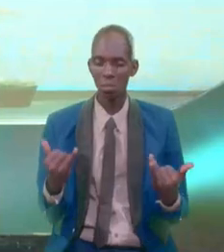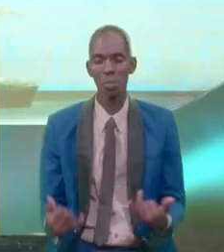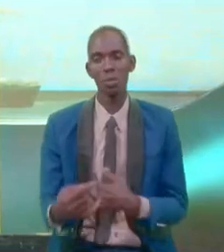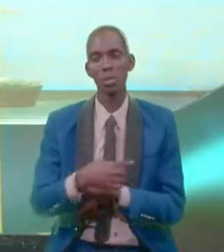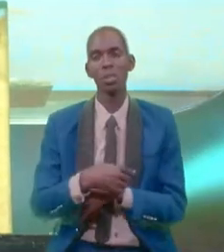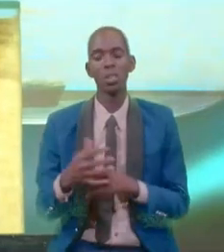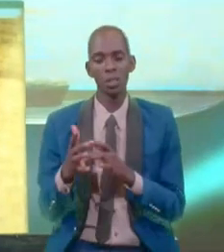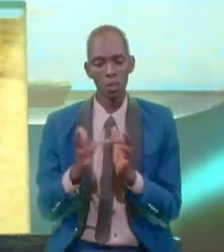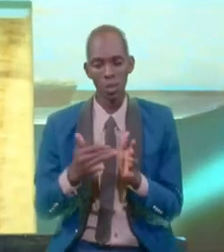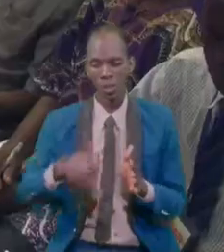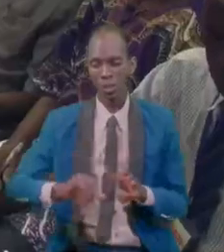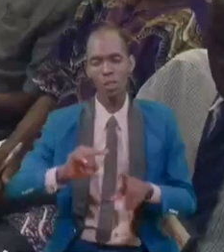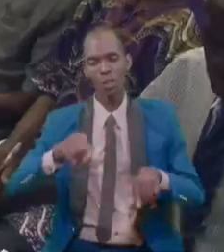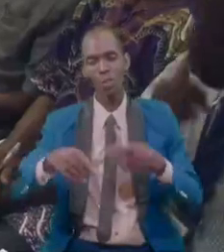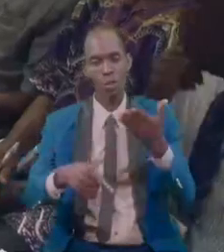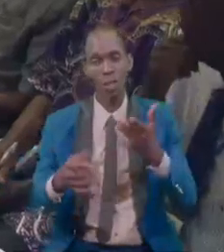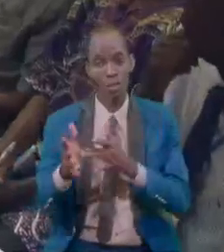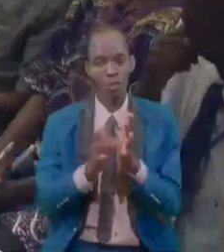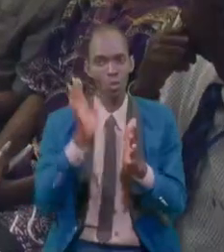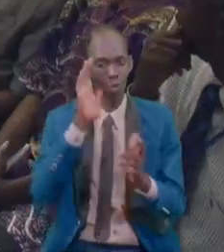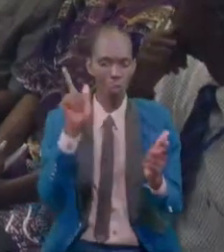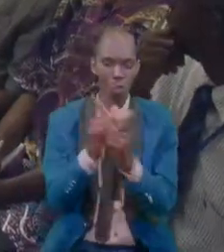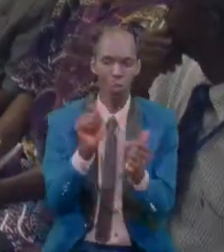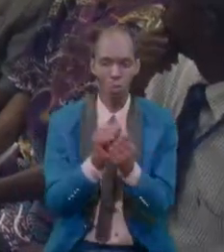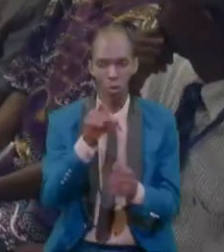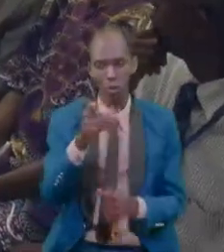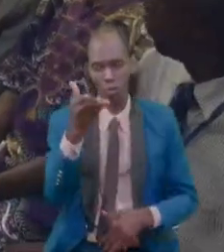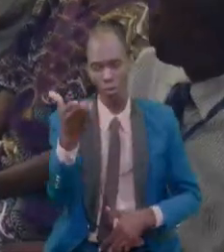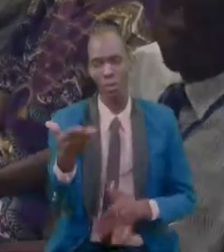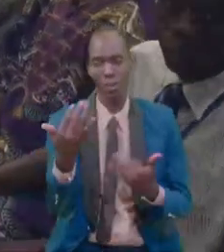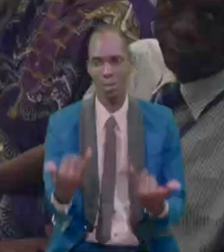Et il va ici et là, et il